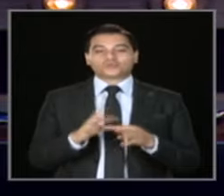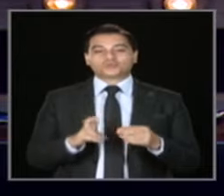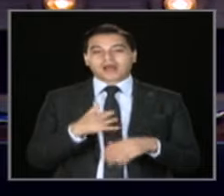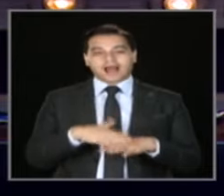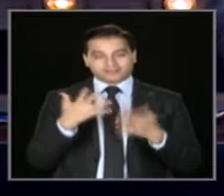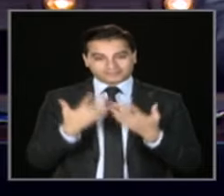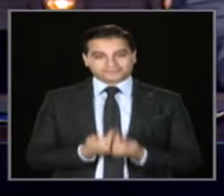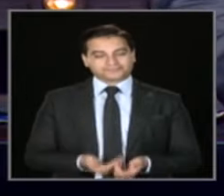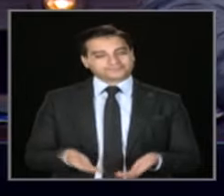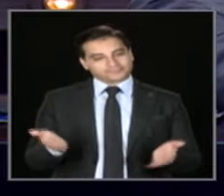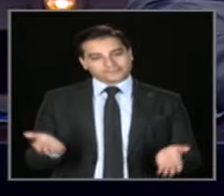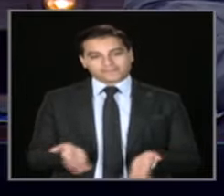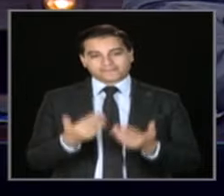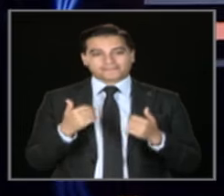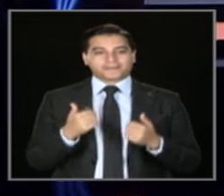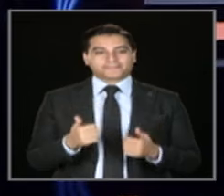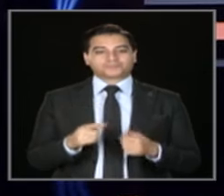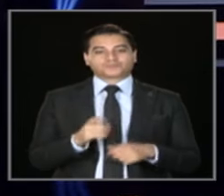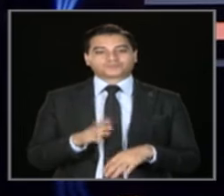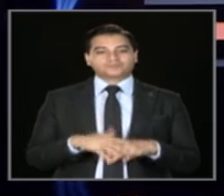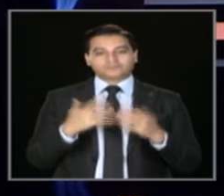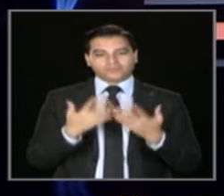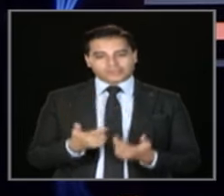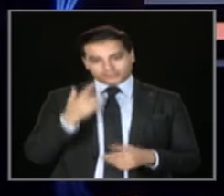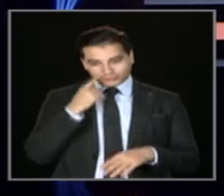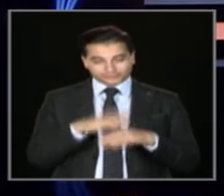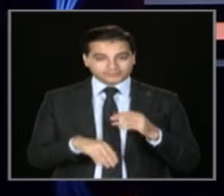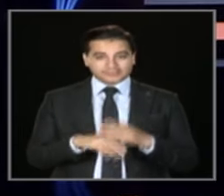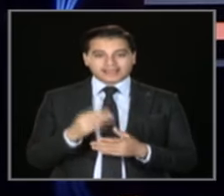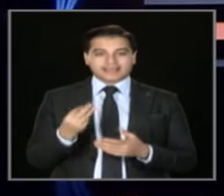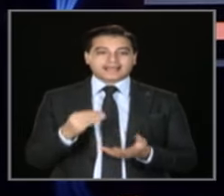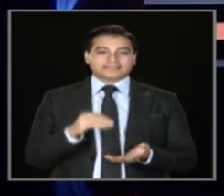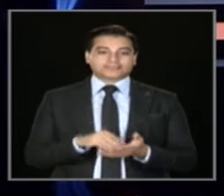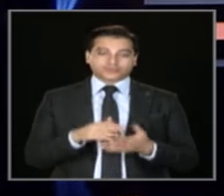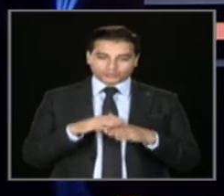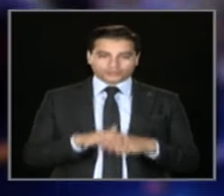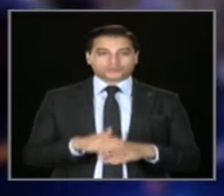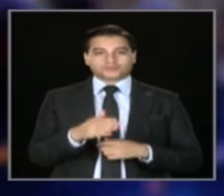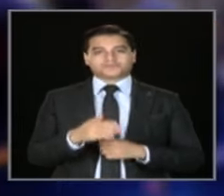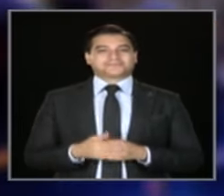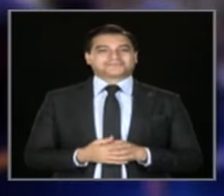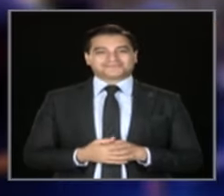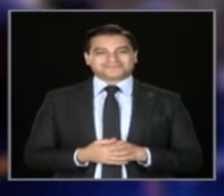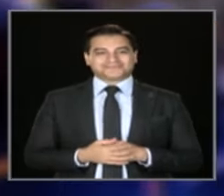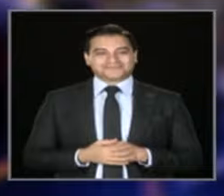قدرات ذهنيه تمام سؤال في القدرات الذهنيه ب 30 نقطه دوسوا على